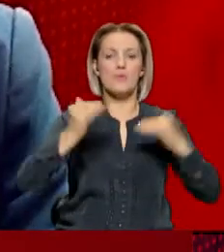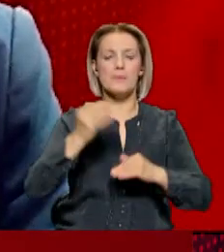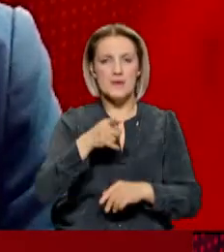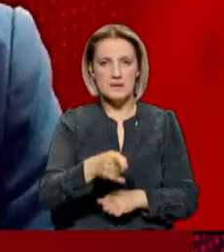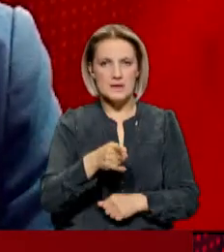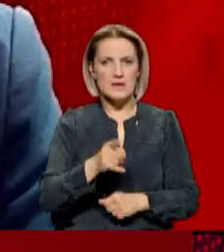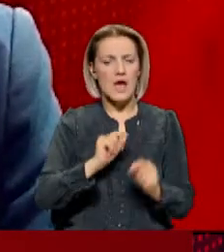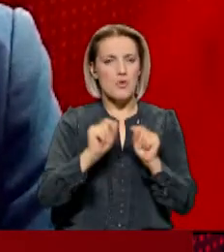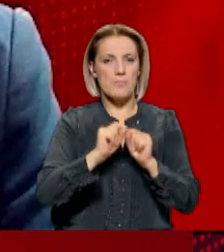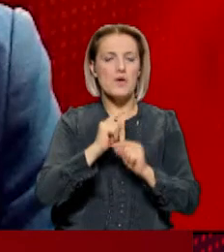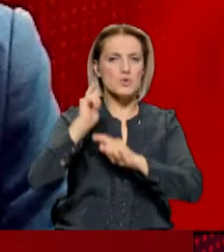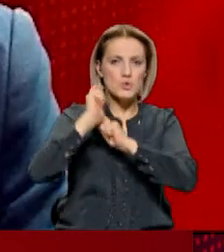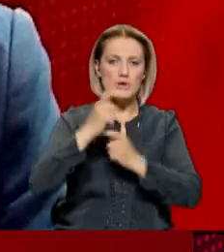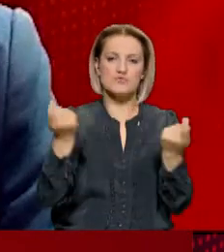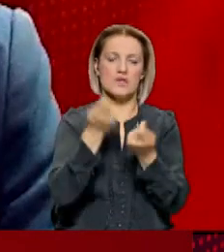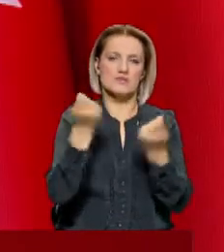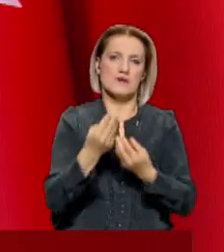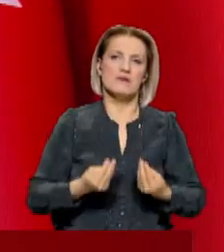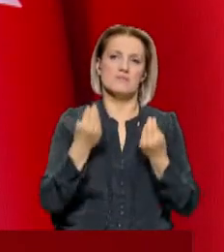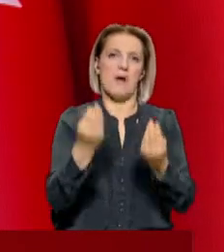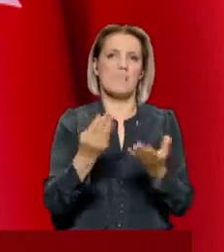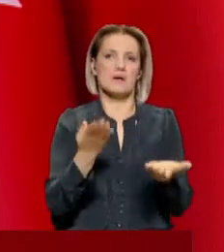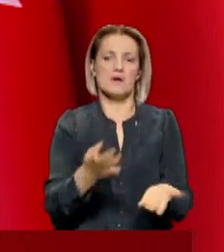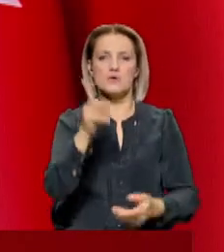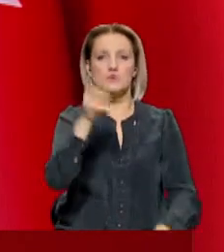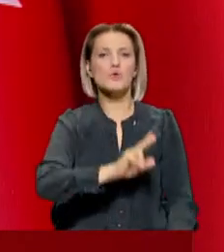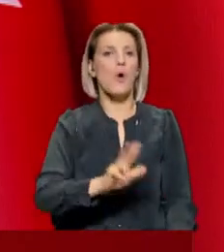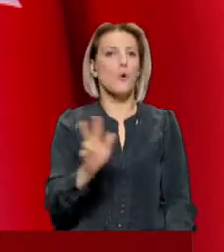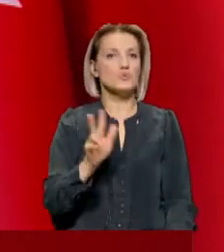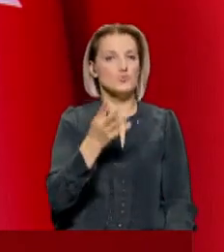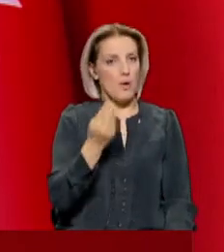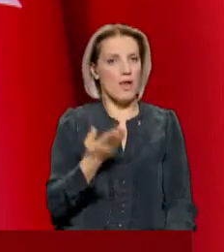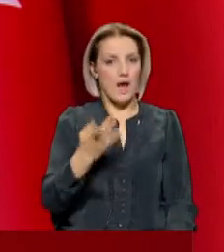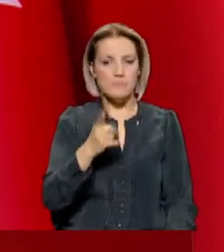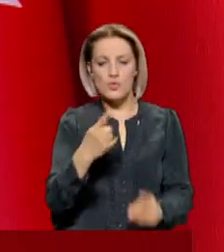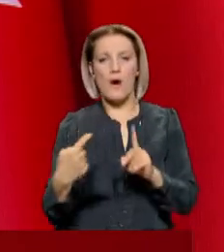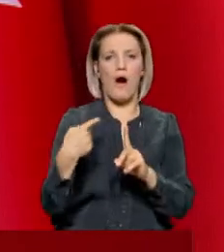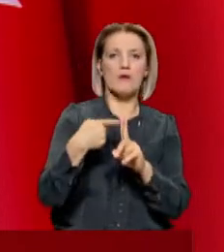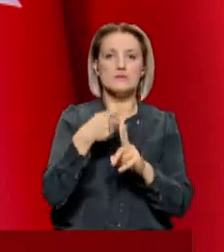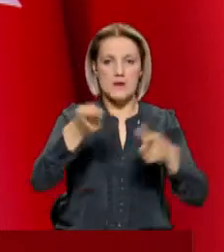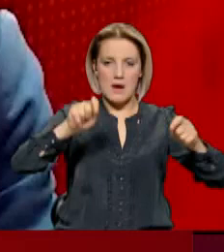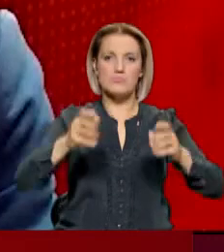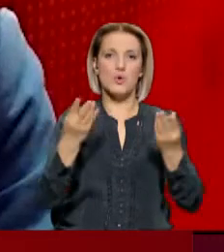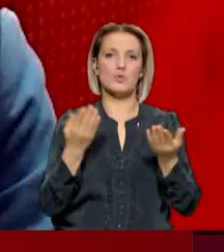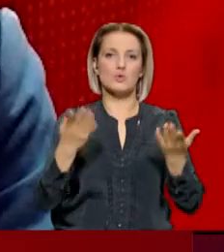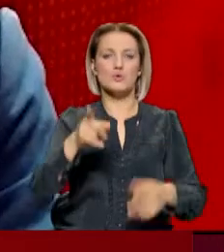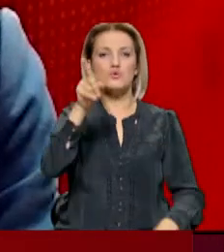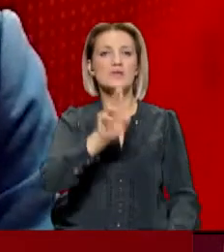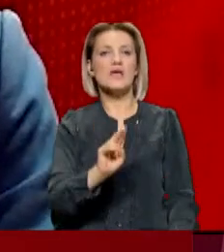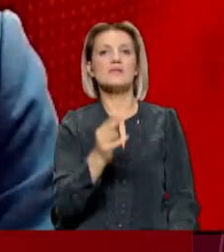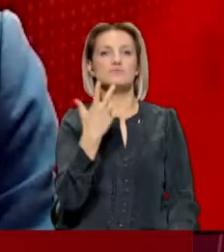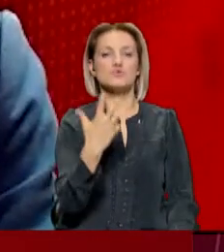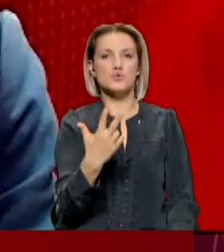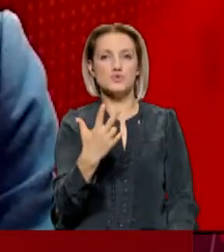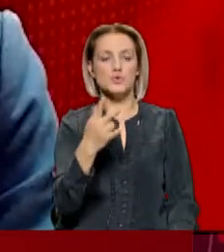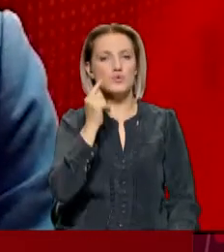yükünü bileti sırtına çalışanın tıklayıp demektir yani bu 130 olarak var artışı yapmış olduk yüzde yetmiş üç